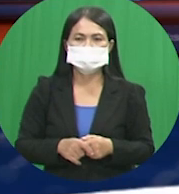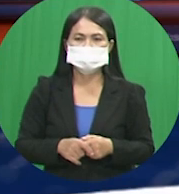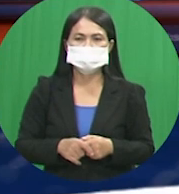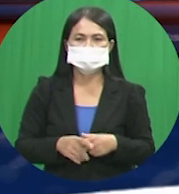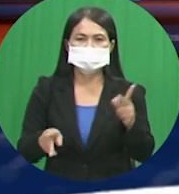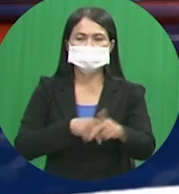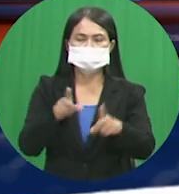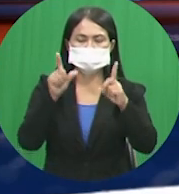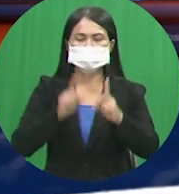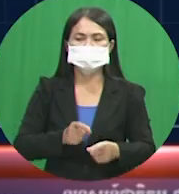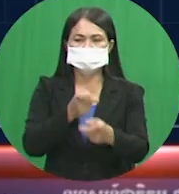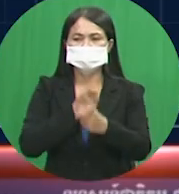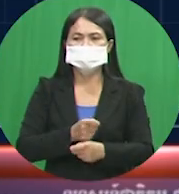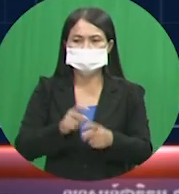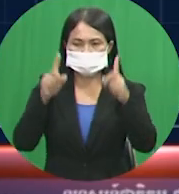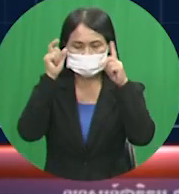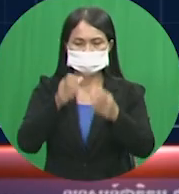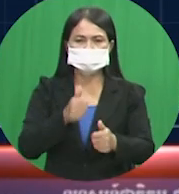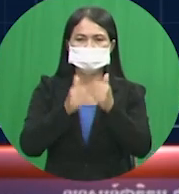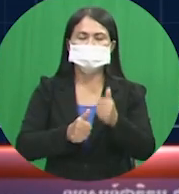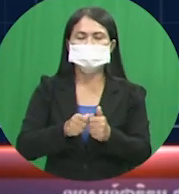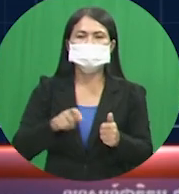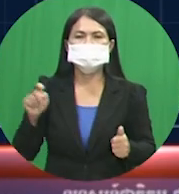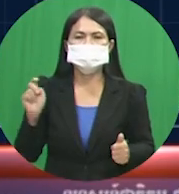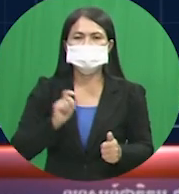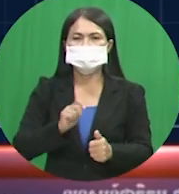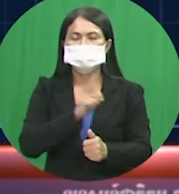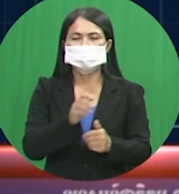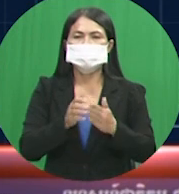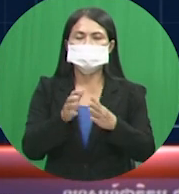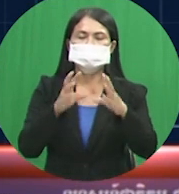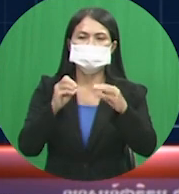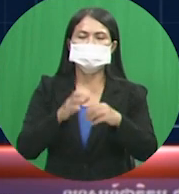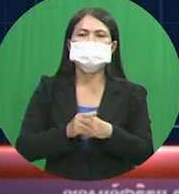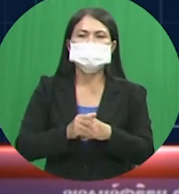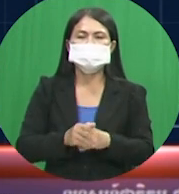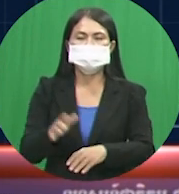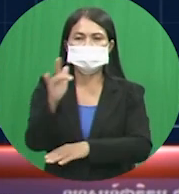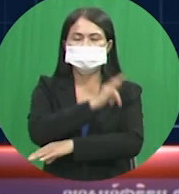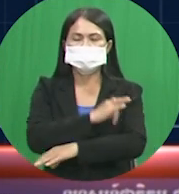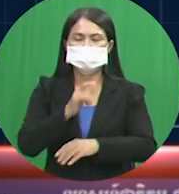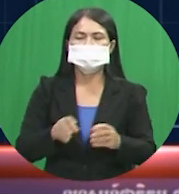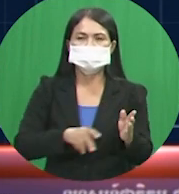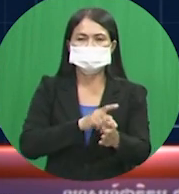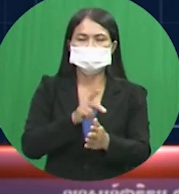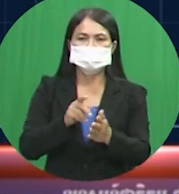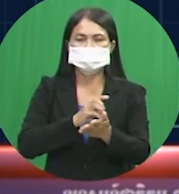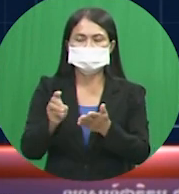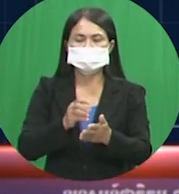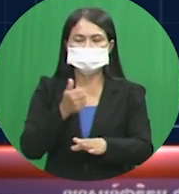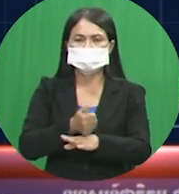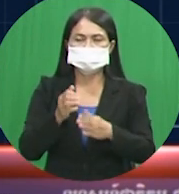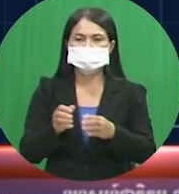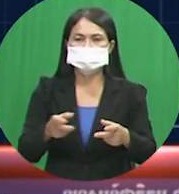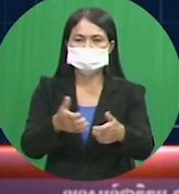ប្រធានរដ្ឋសនិកជនជាទីគោរពអាដាមរដ្ឋមន្ត្រីខៀវកញ្ញរិទ្ធដឹកនាំកិច្ចប្រជុំប្រចាំសប្តាហ៍ជាមួយថ្នាក់ដឹកនាំអគ្គនាយកដ្ឋាន